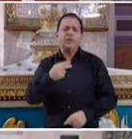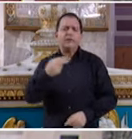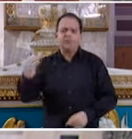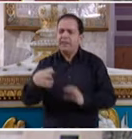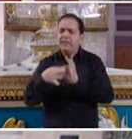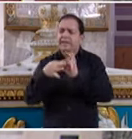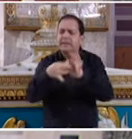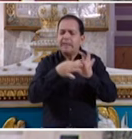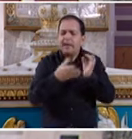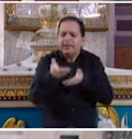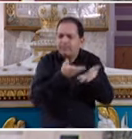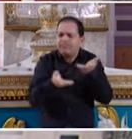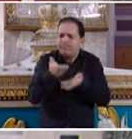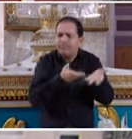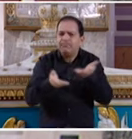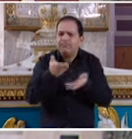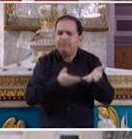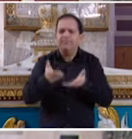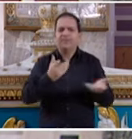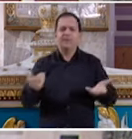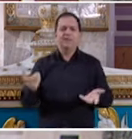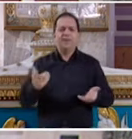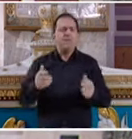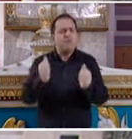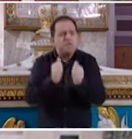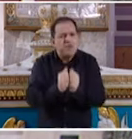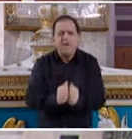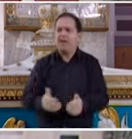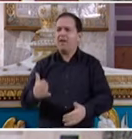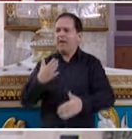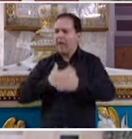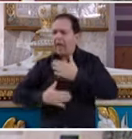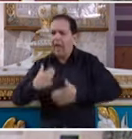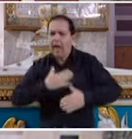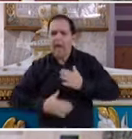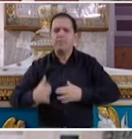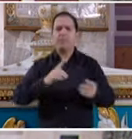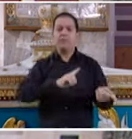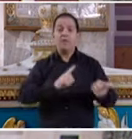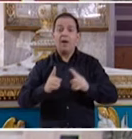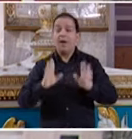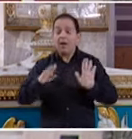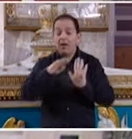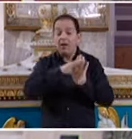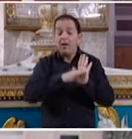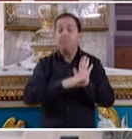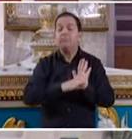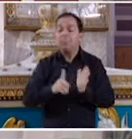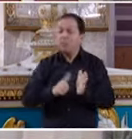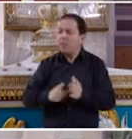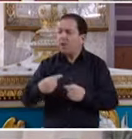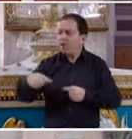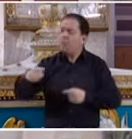συνεργασία. Η συνεργασία είναι φιλία ή τη αγαπητική διάθεση που προϋποθέτει την αποδοχή του